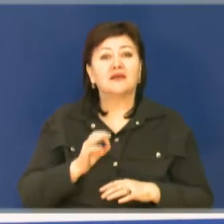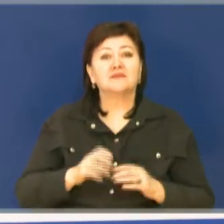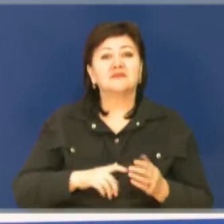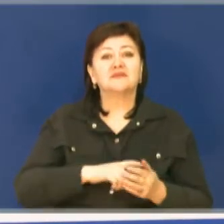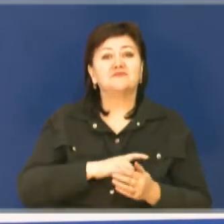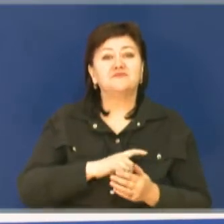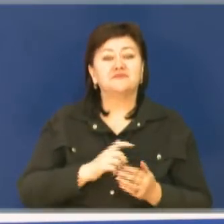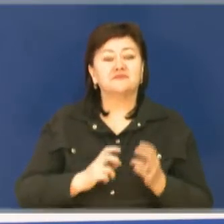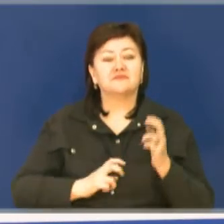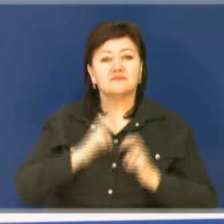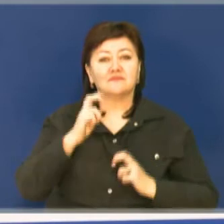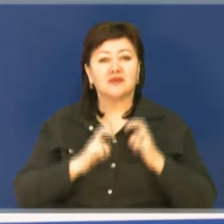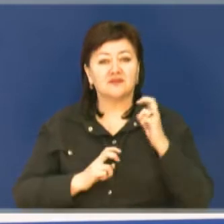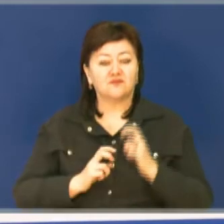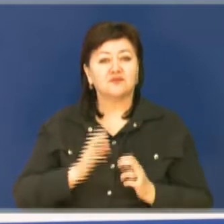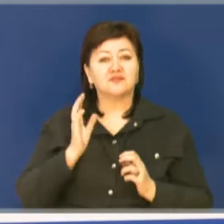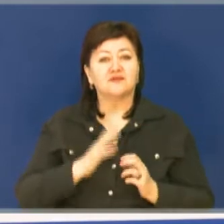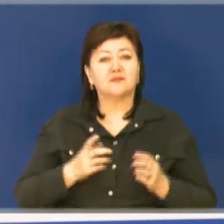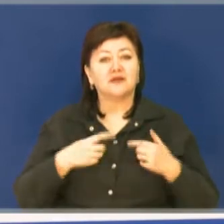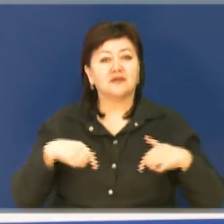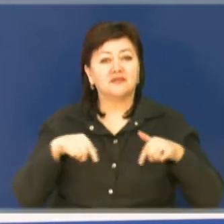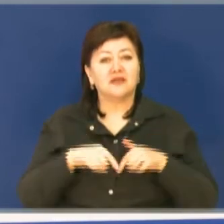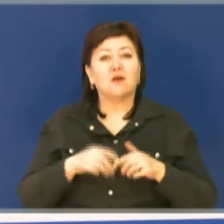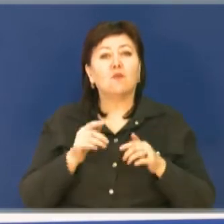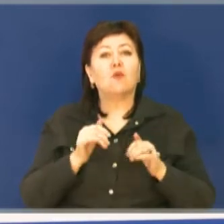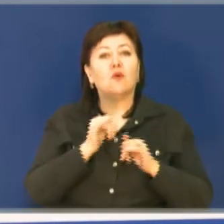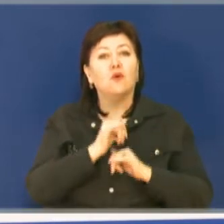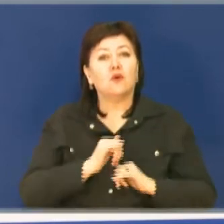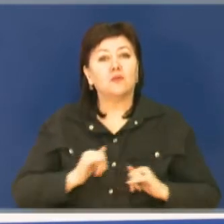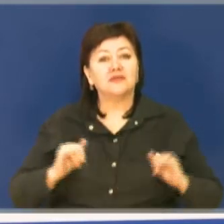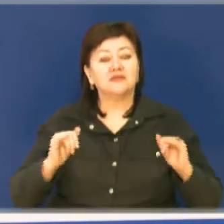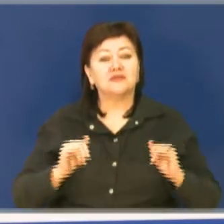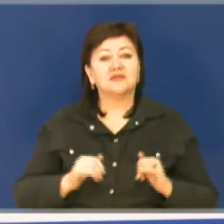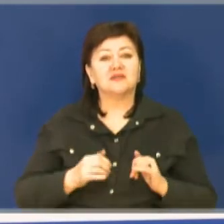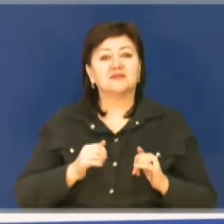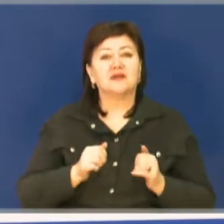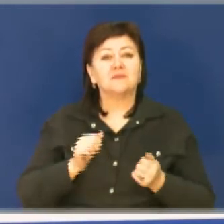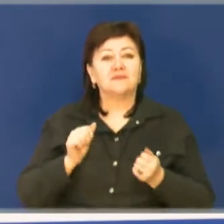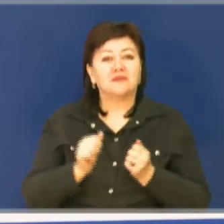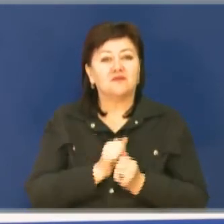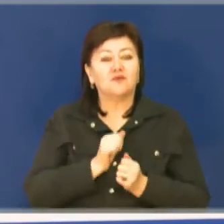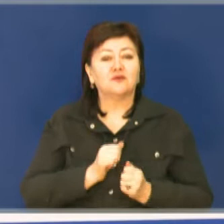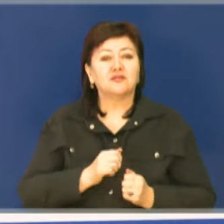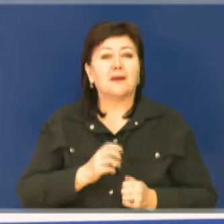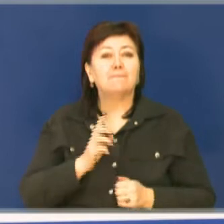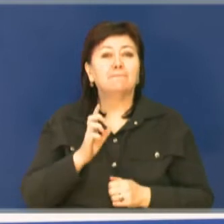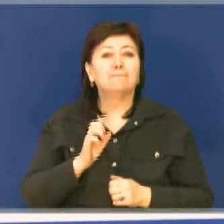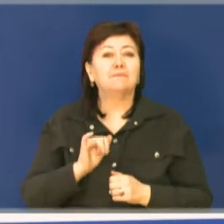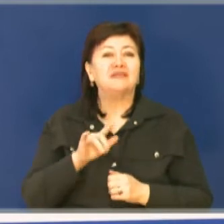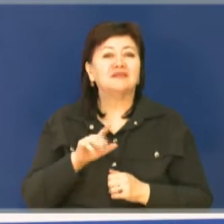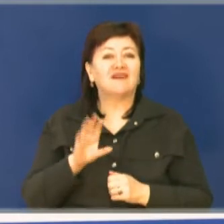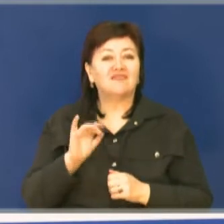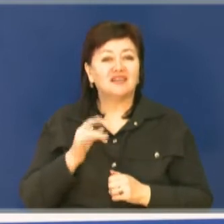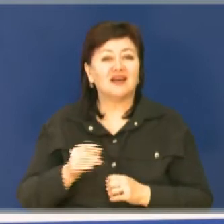обязательств производителей обсудил реализацию проекта по модернизации системы управления твердобытовыми отходами в городе Семей.